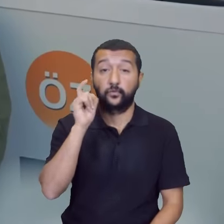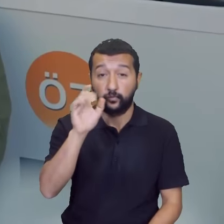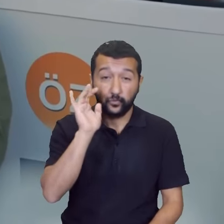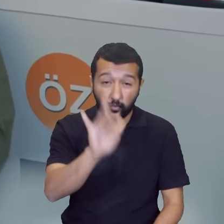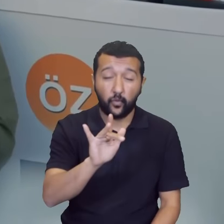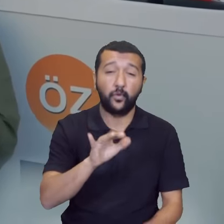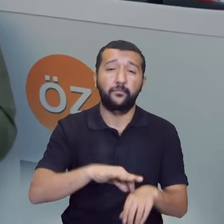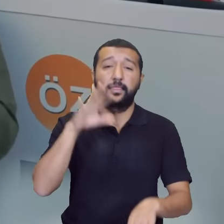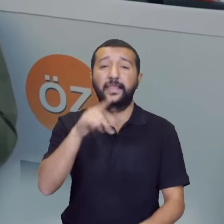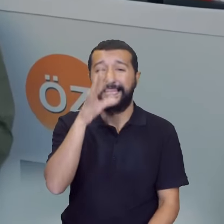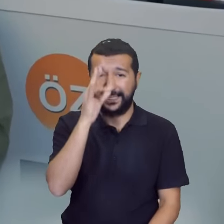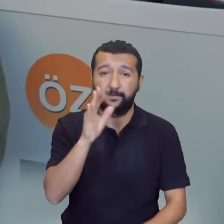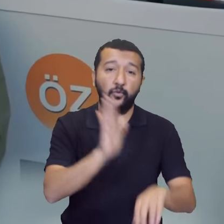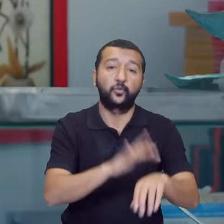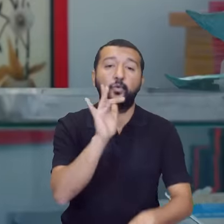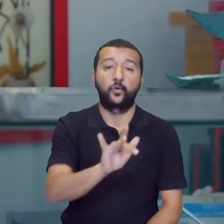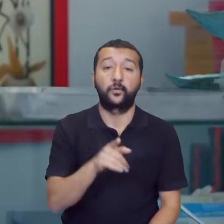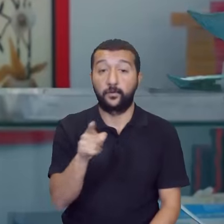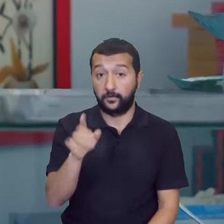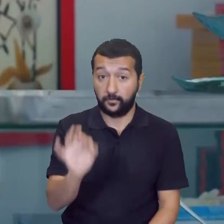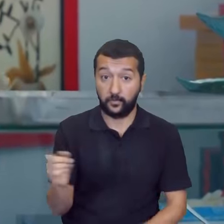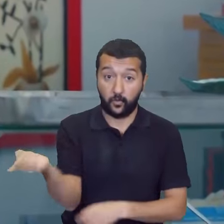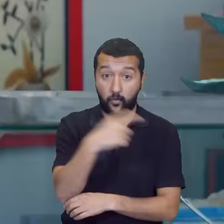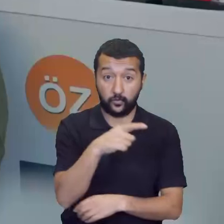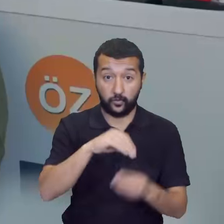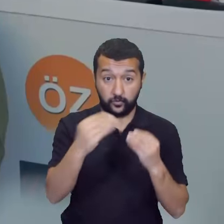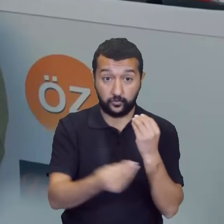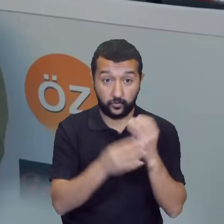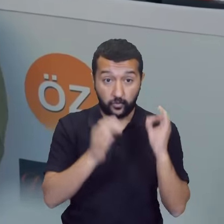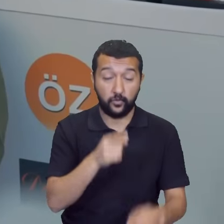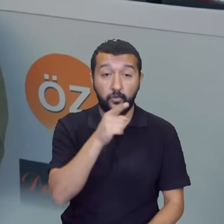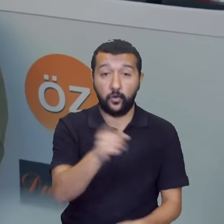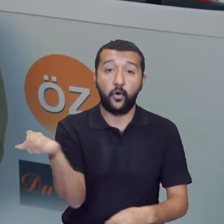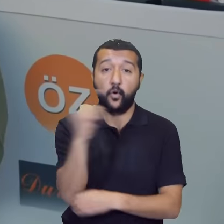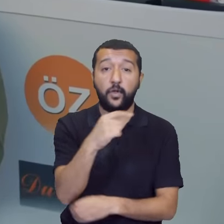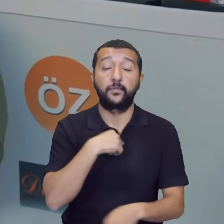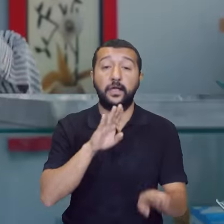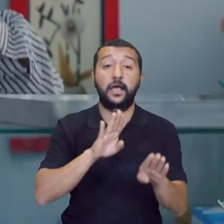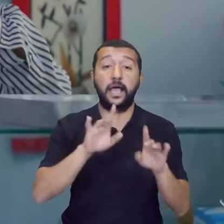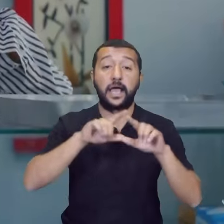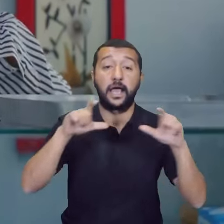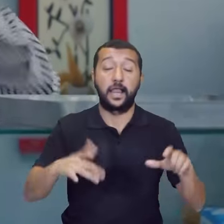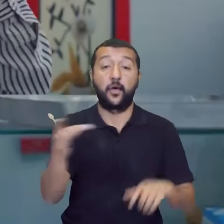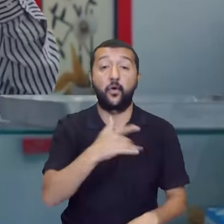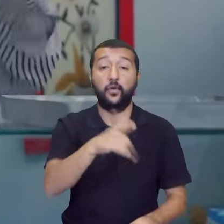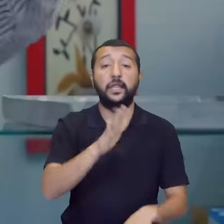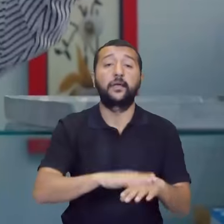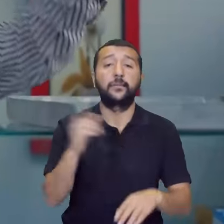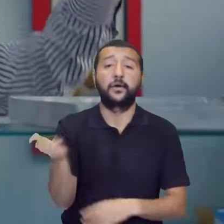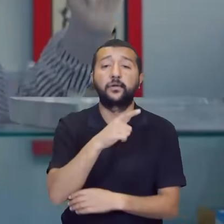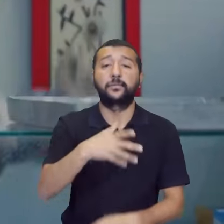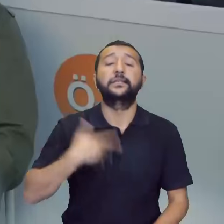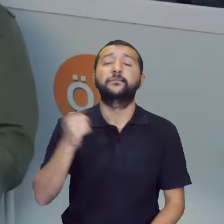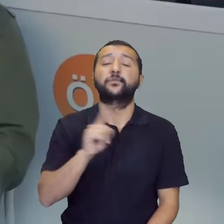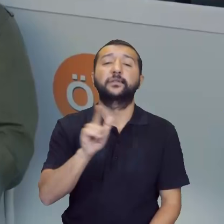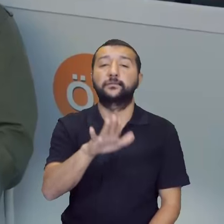dokunsan gol. Hani kim dokunsa gol yani. Hele orta bir de muz orta. Ya o ortalar hep bizim kaleye gol oluyor. Sen orta morta yapma abi, istemiyorum